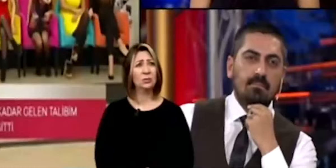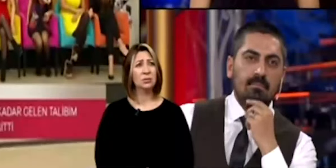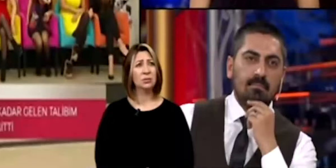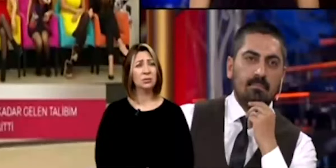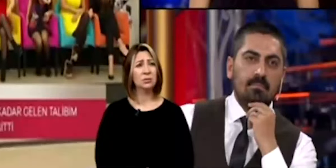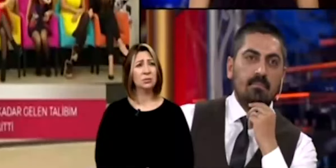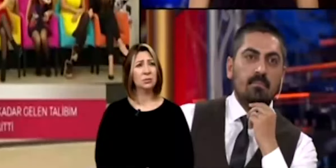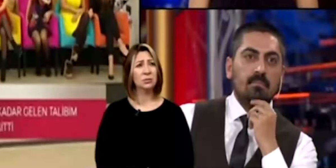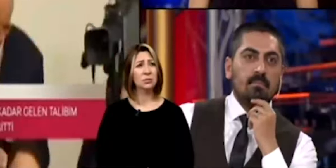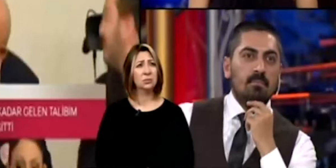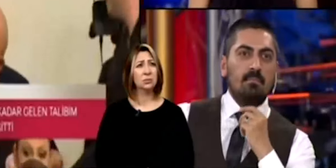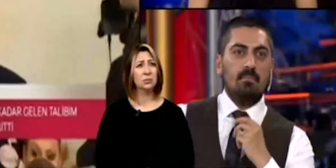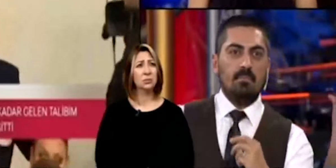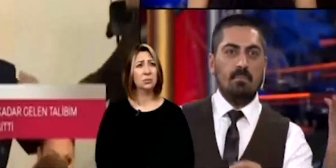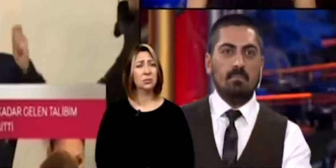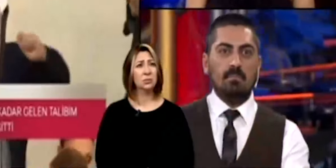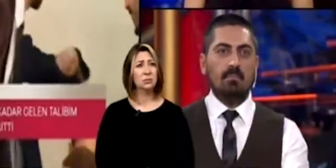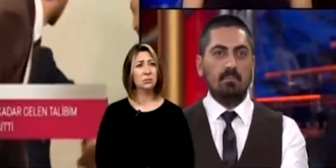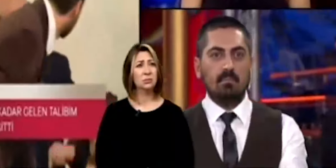Adnan. Kendi an abi.